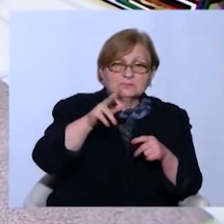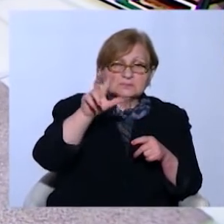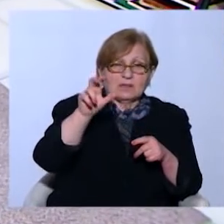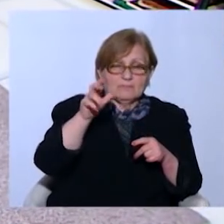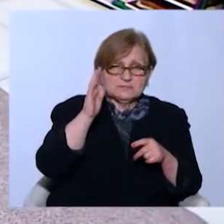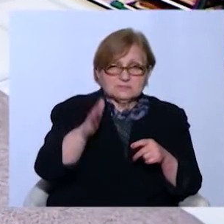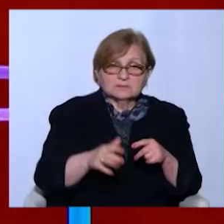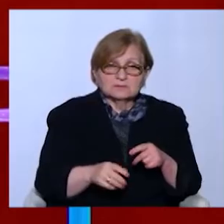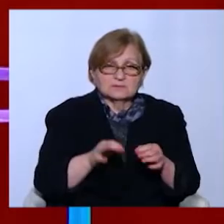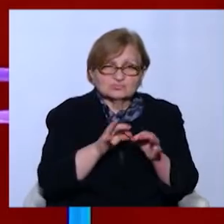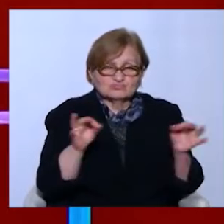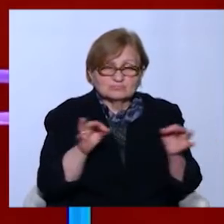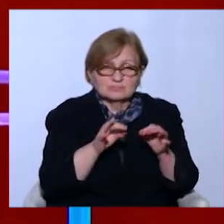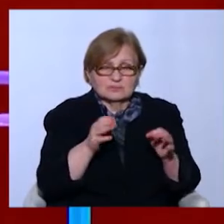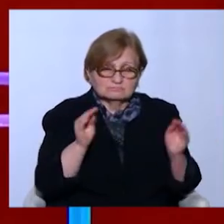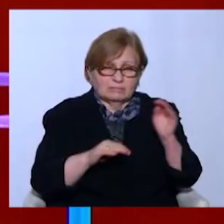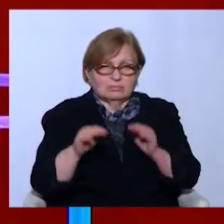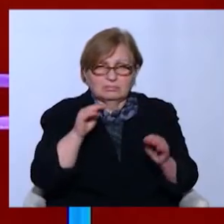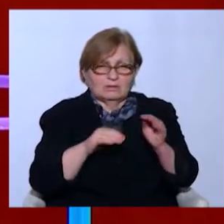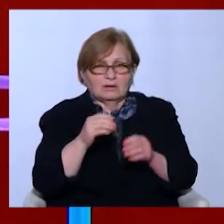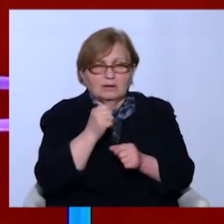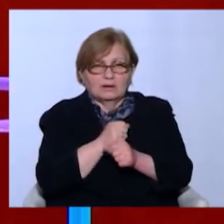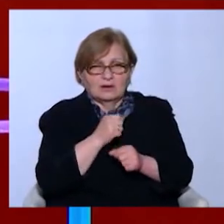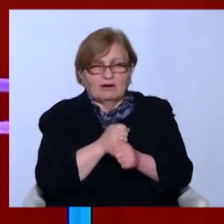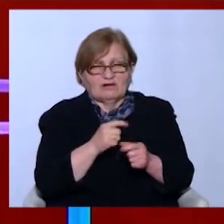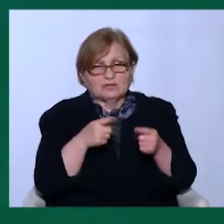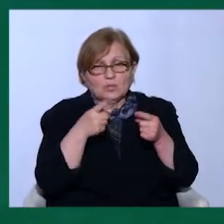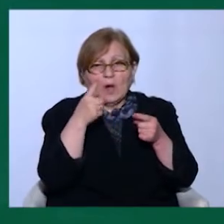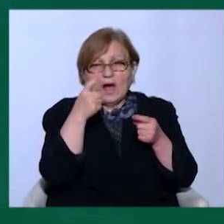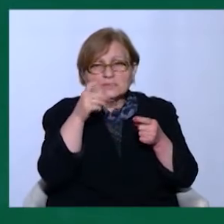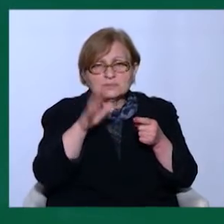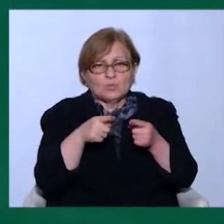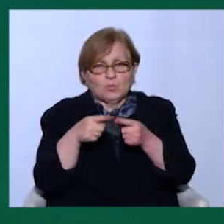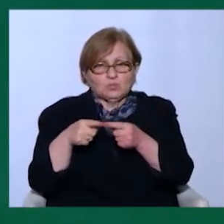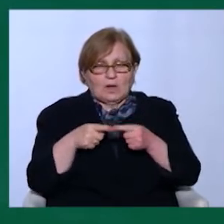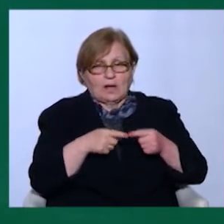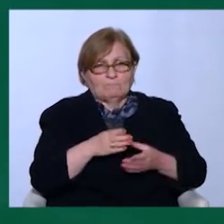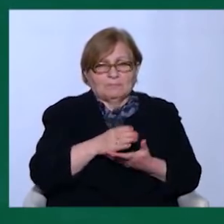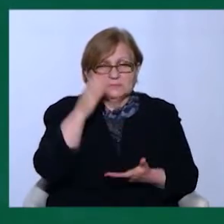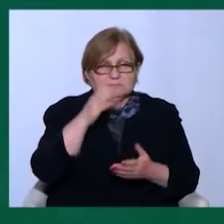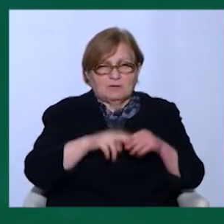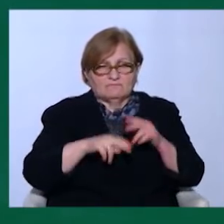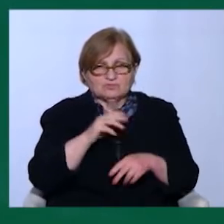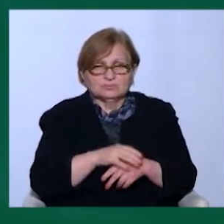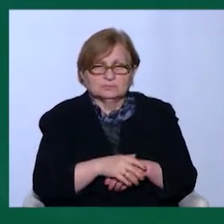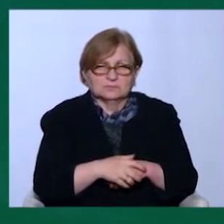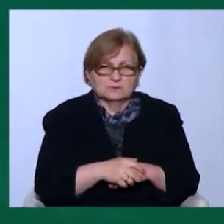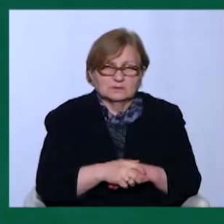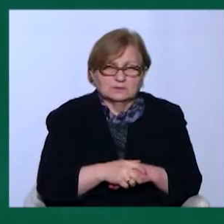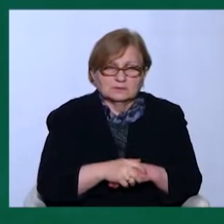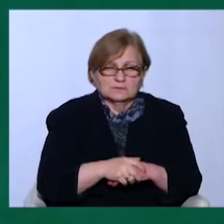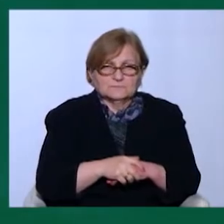300 ცალი აი ესეთი საწრუპი დამჭირდება, რომ მე 100-კუთხა პრიზმა ავაშენო.